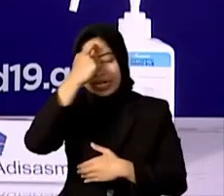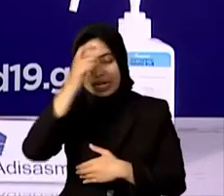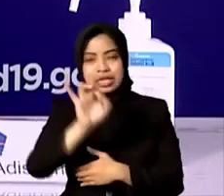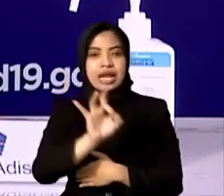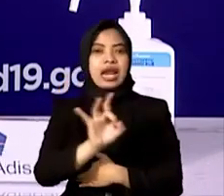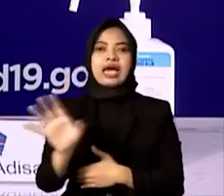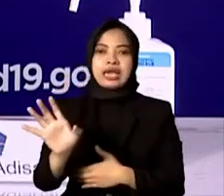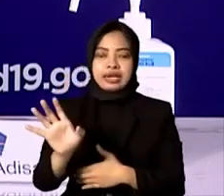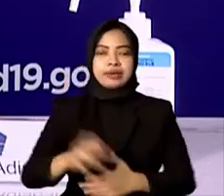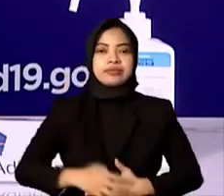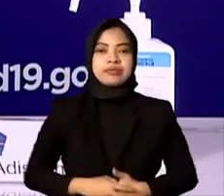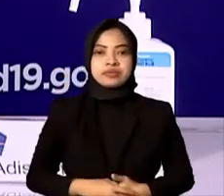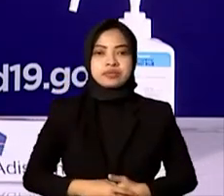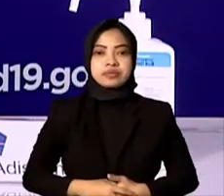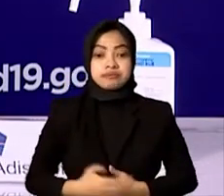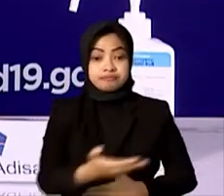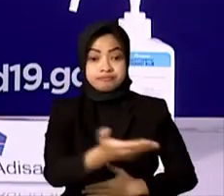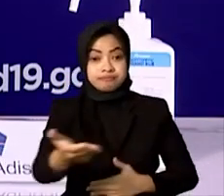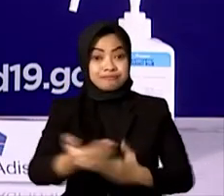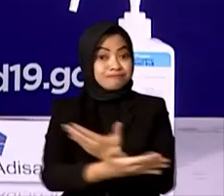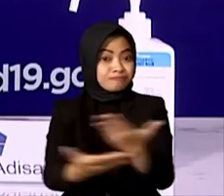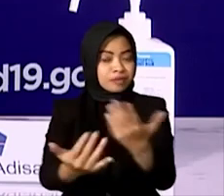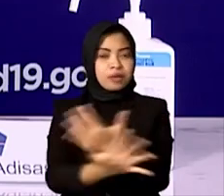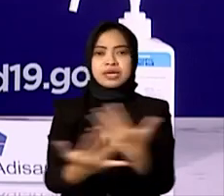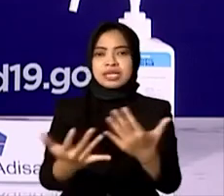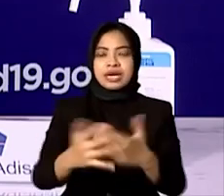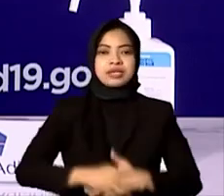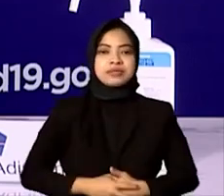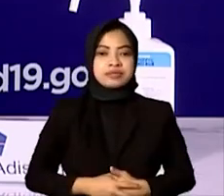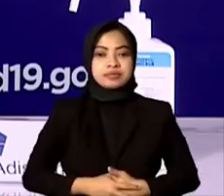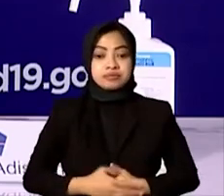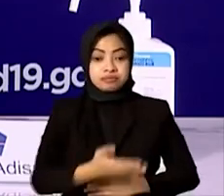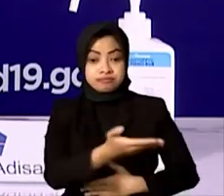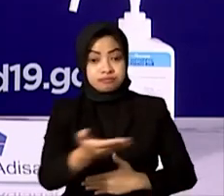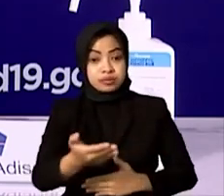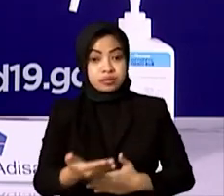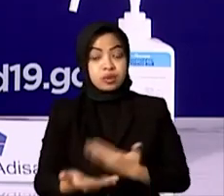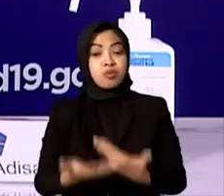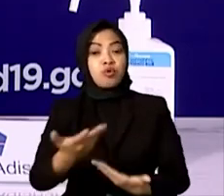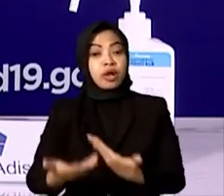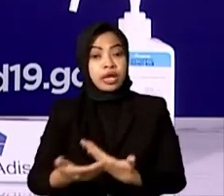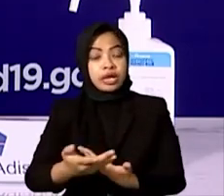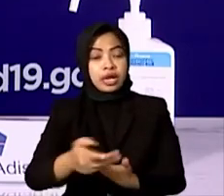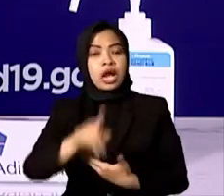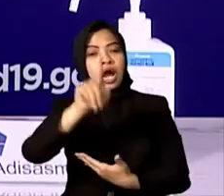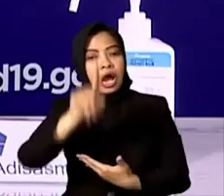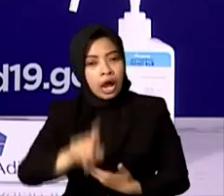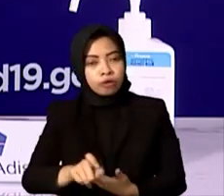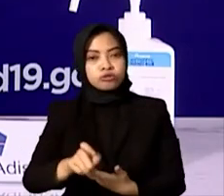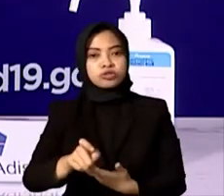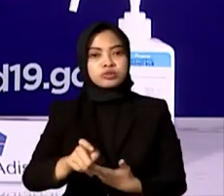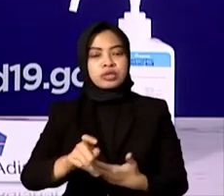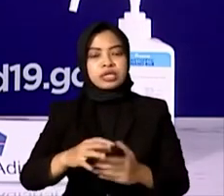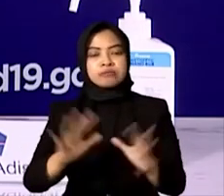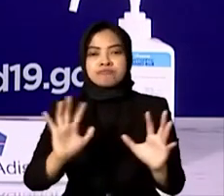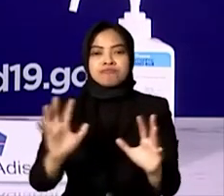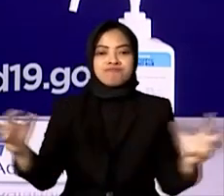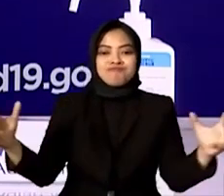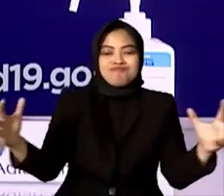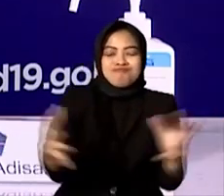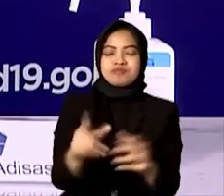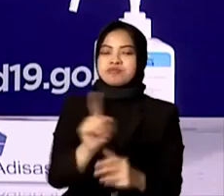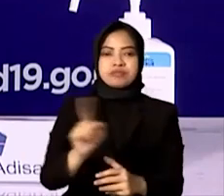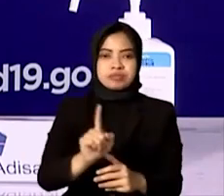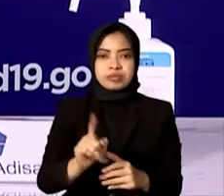lainnya bagi masyarakat apabila memungkinkan agar dapat menghindari